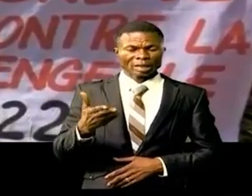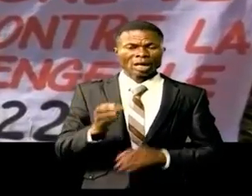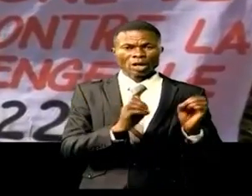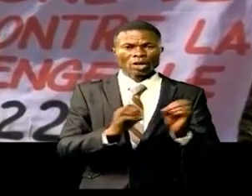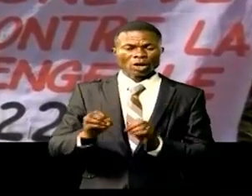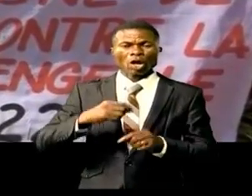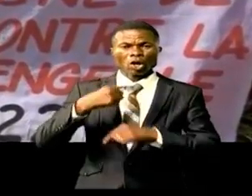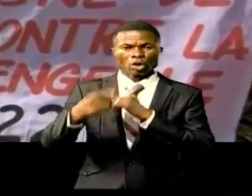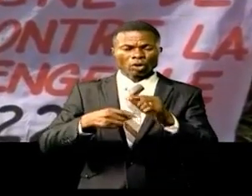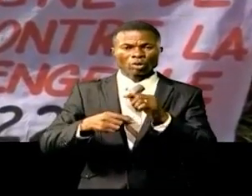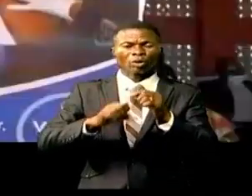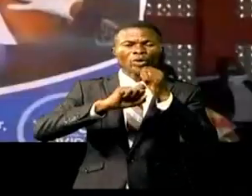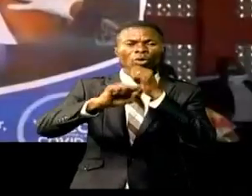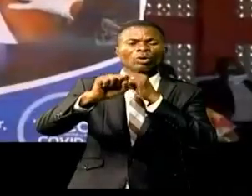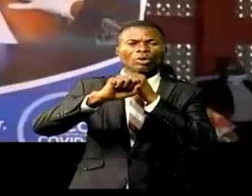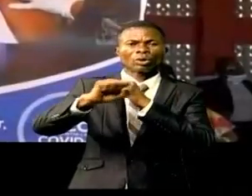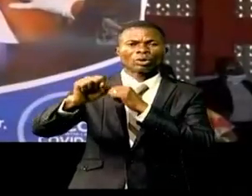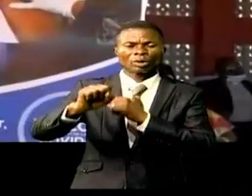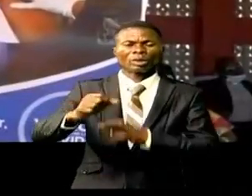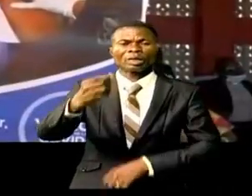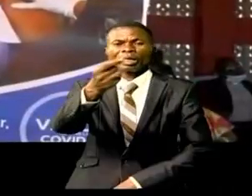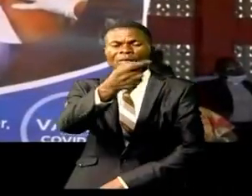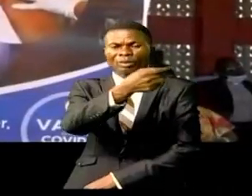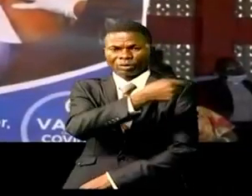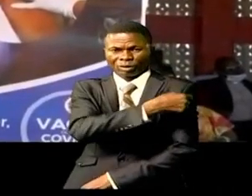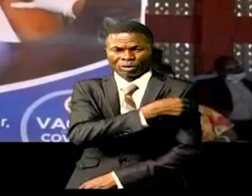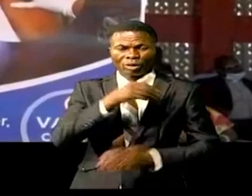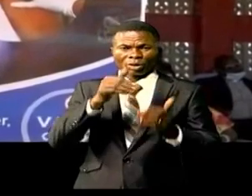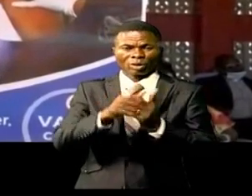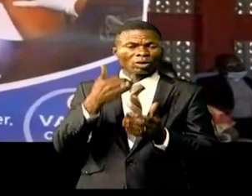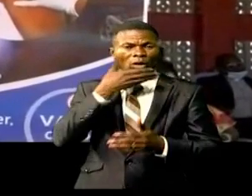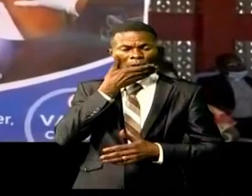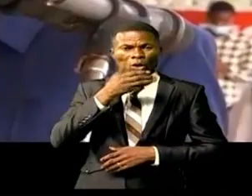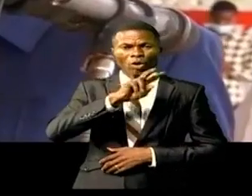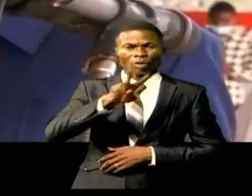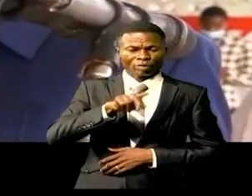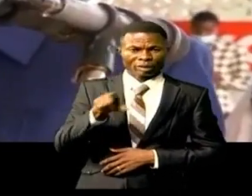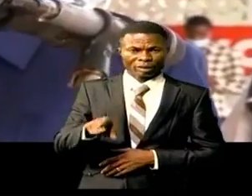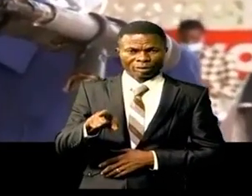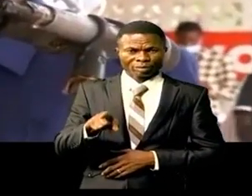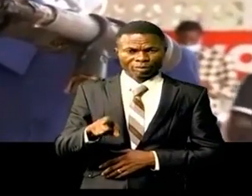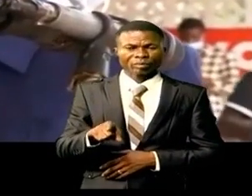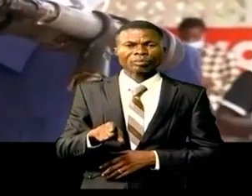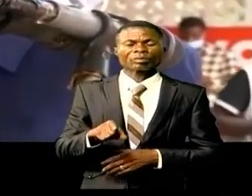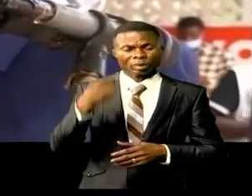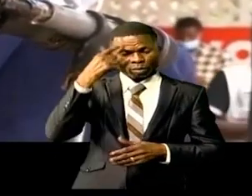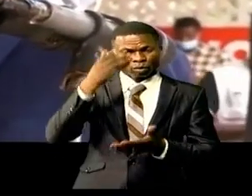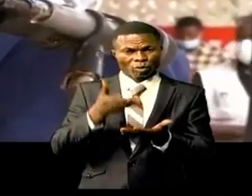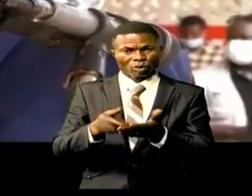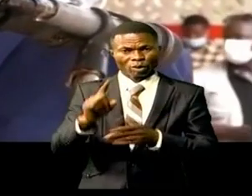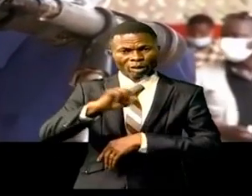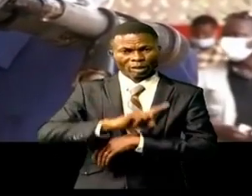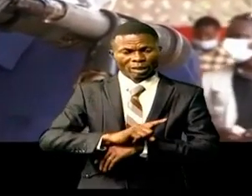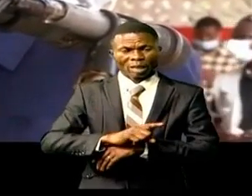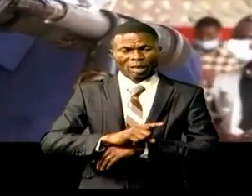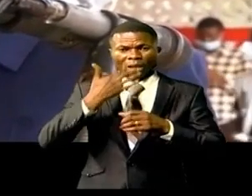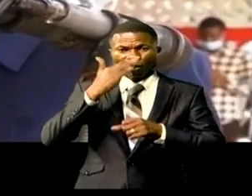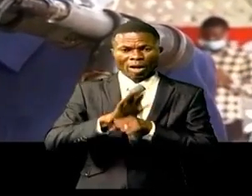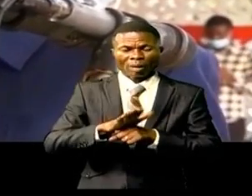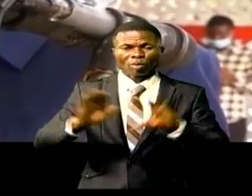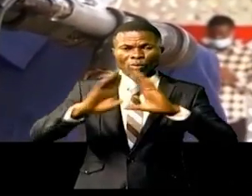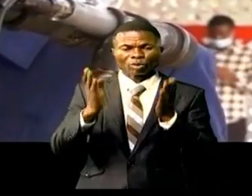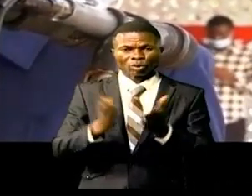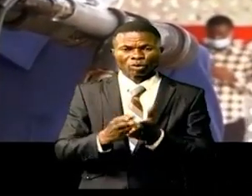au lancement de la campagne de vaccination contre la COVID-19. Il a à cette occasion rassuré les Kwangolais